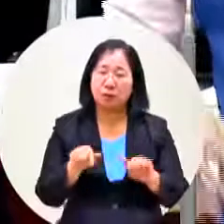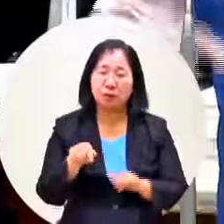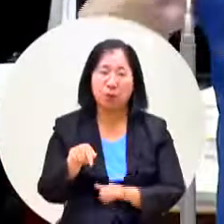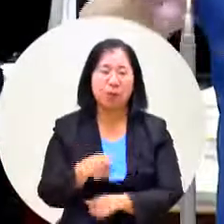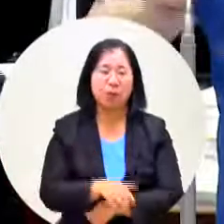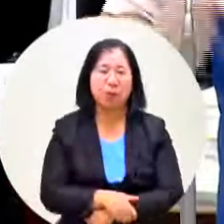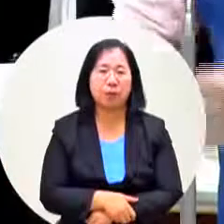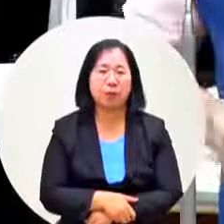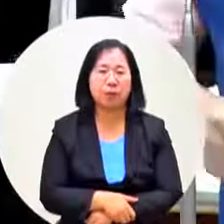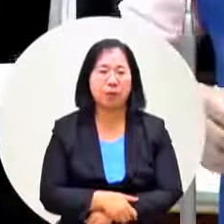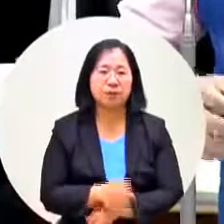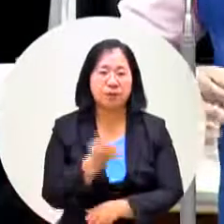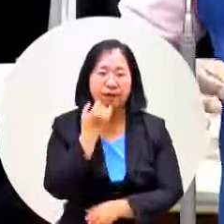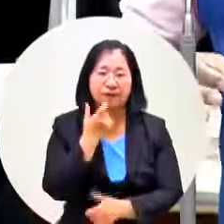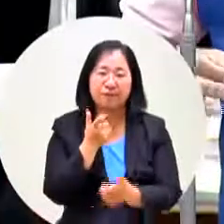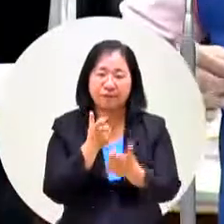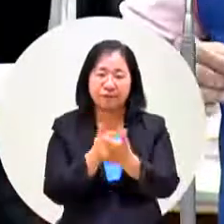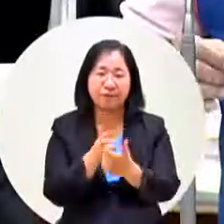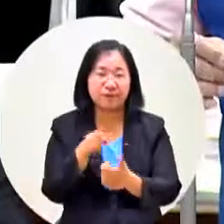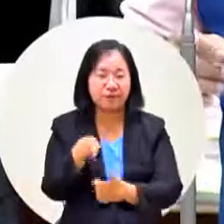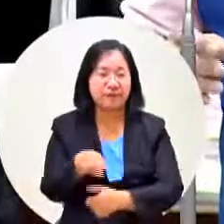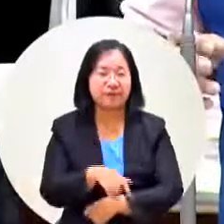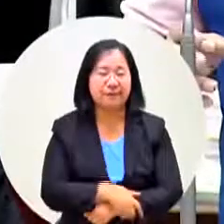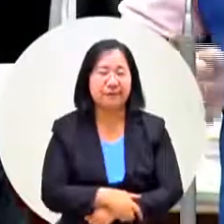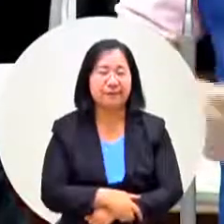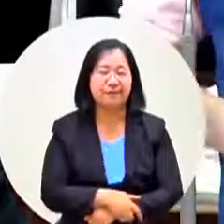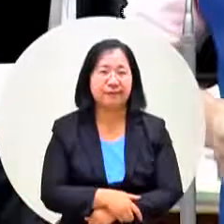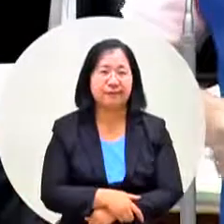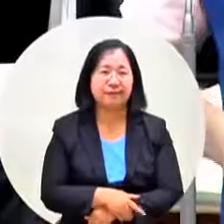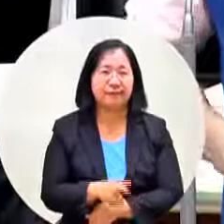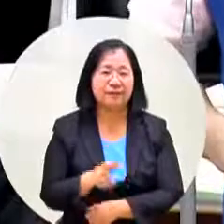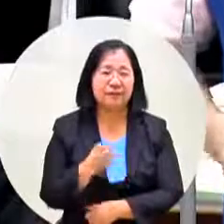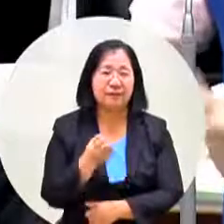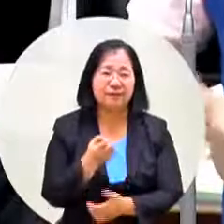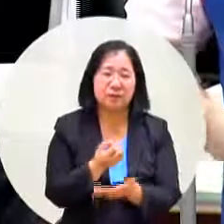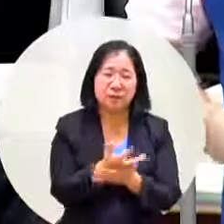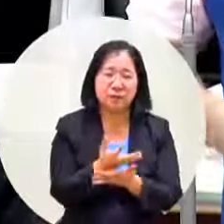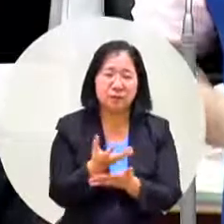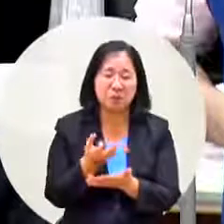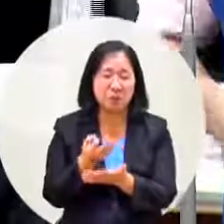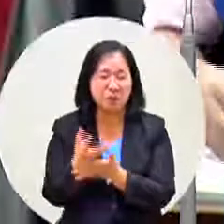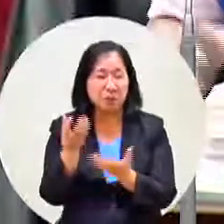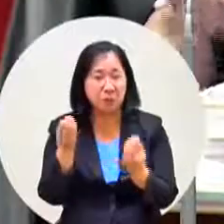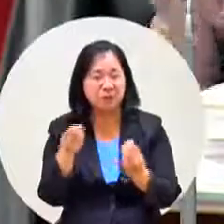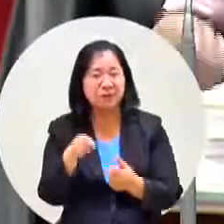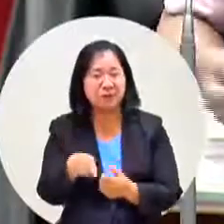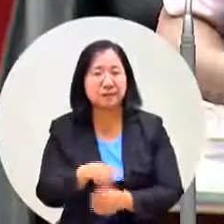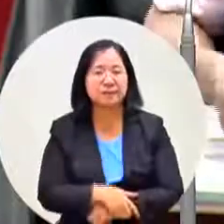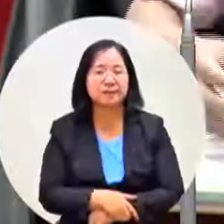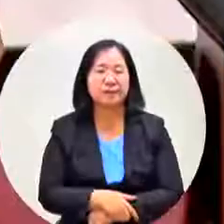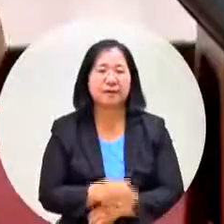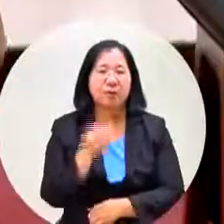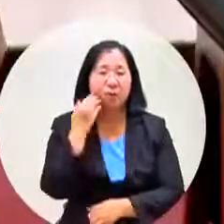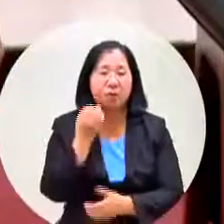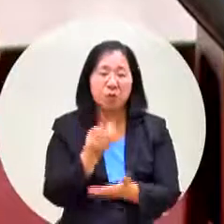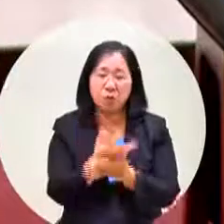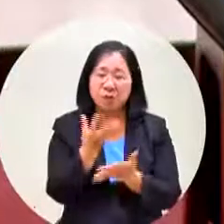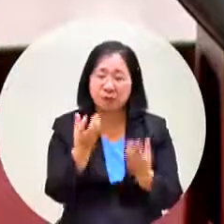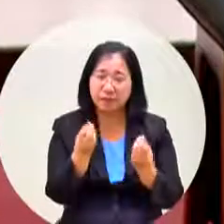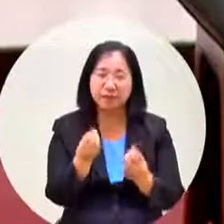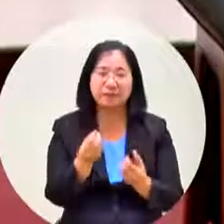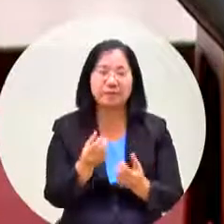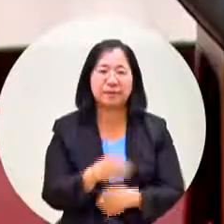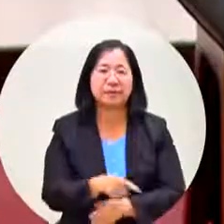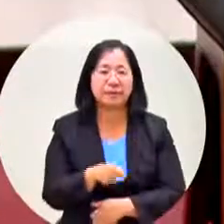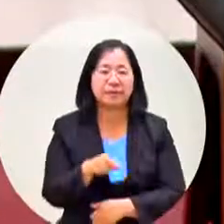困难。我会找我们的这个相关的这个局处来跟国产局来研拟一下。 好，